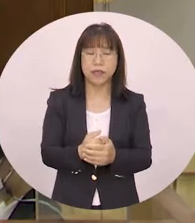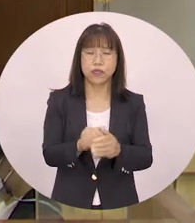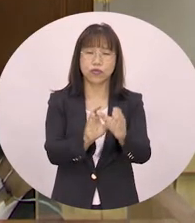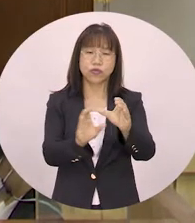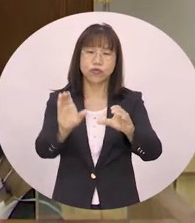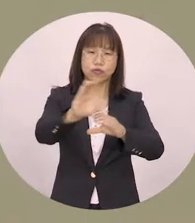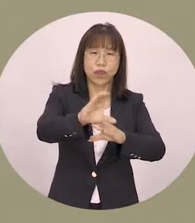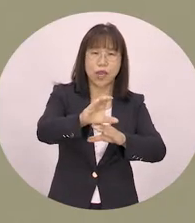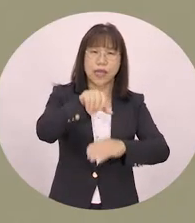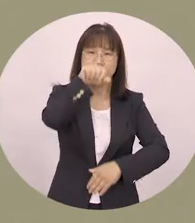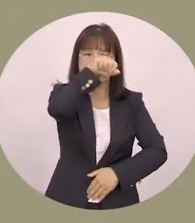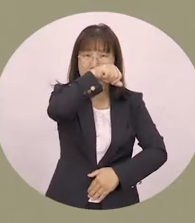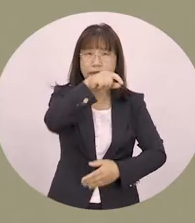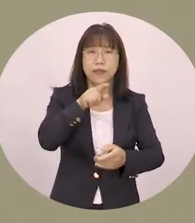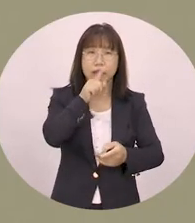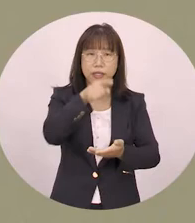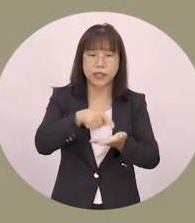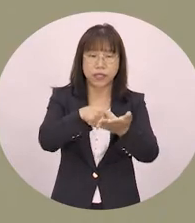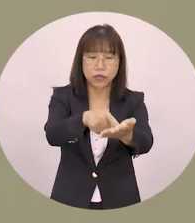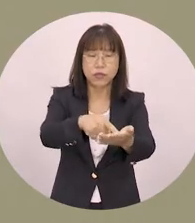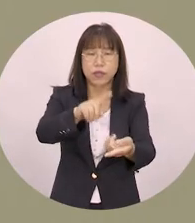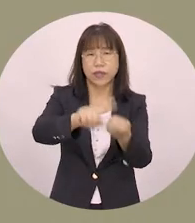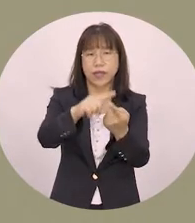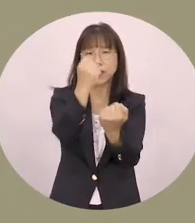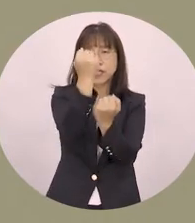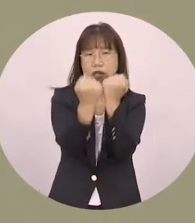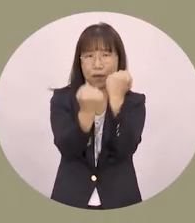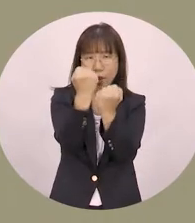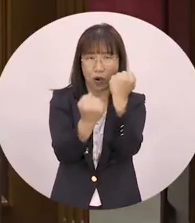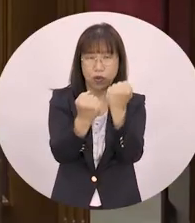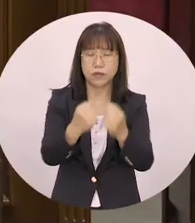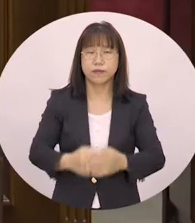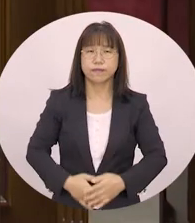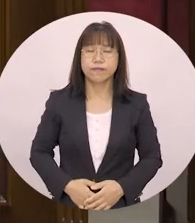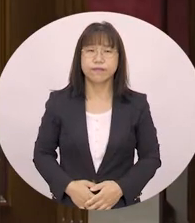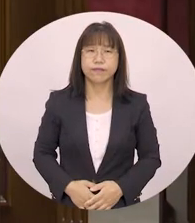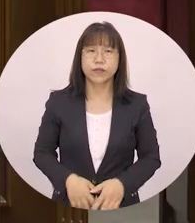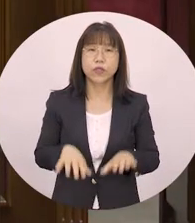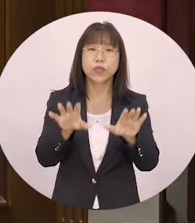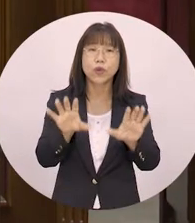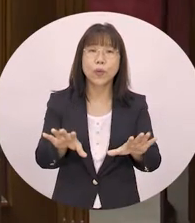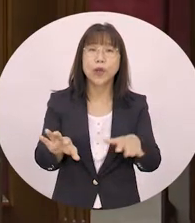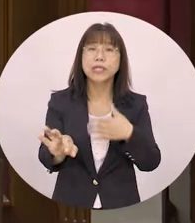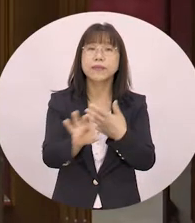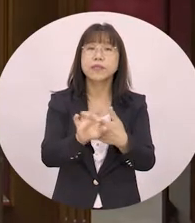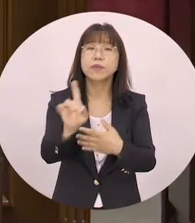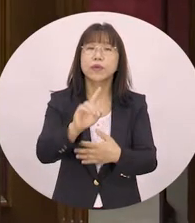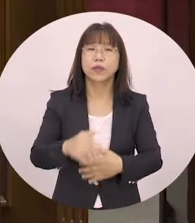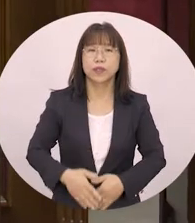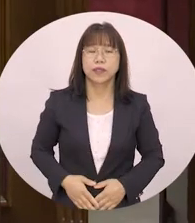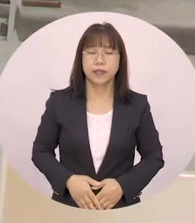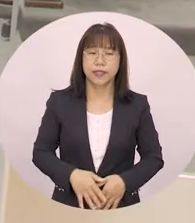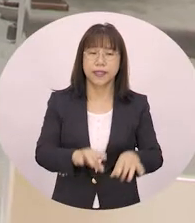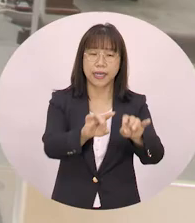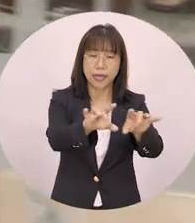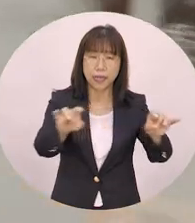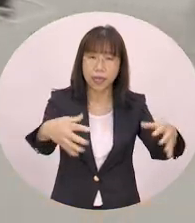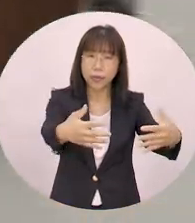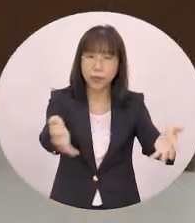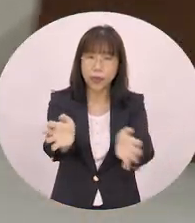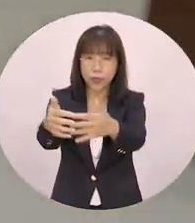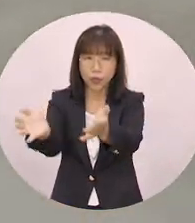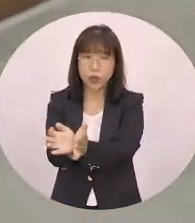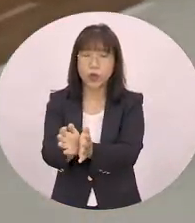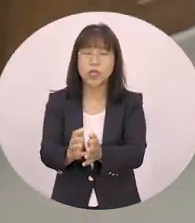2의 패의 세입 세출 추가경정 예산안 제출에 따른 제 1 설명 이권을 상 정했습니다 이번 임시회에서 는 각